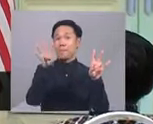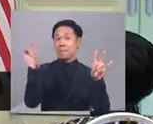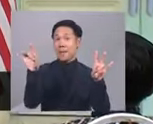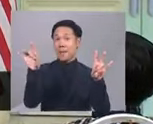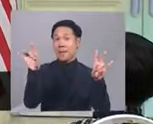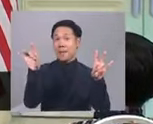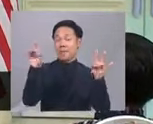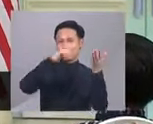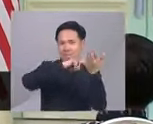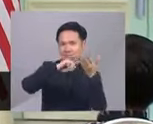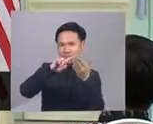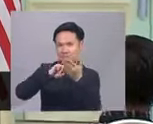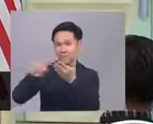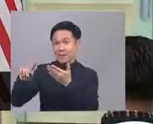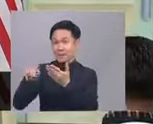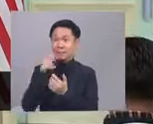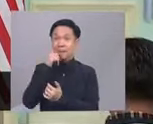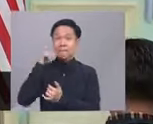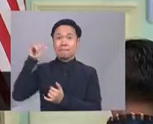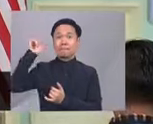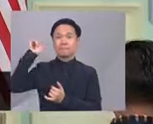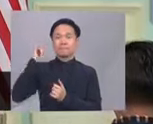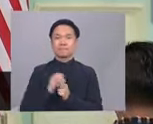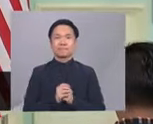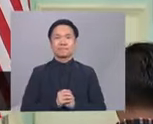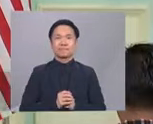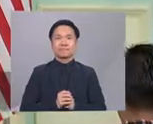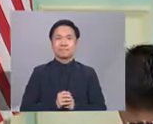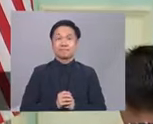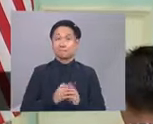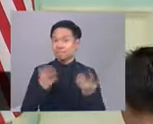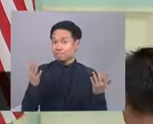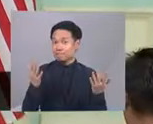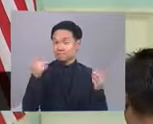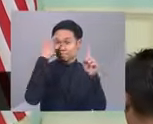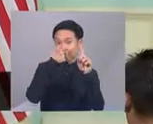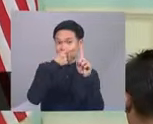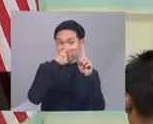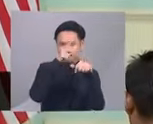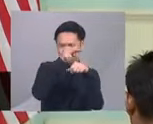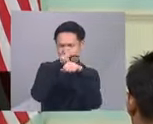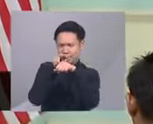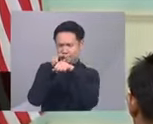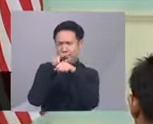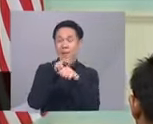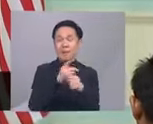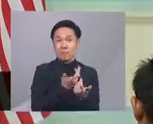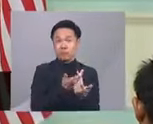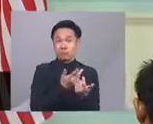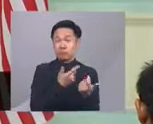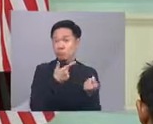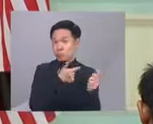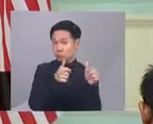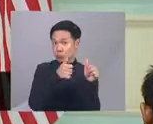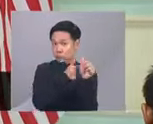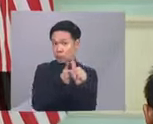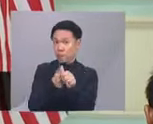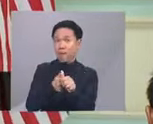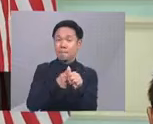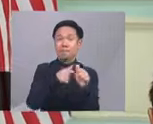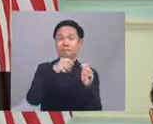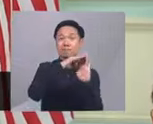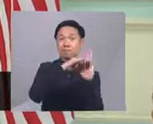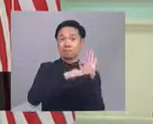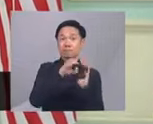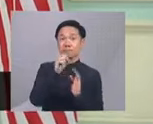76,348 pemeriksaan pada hari semalam bagi memantau dan menguatkuasakan SOP PKPB